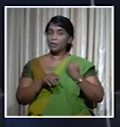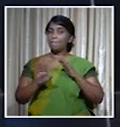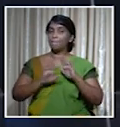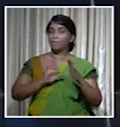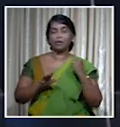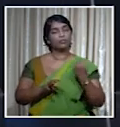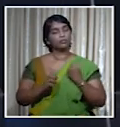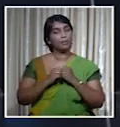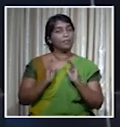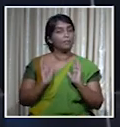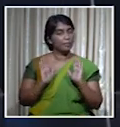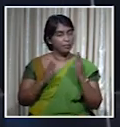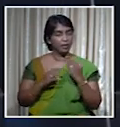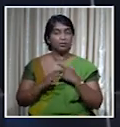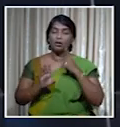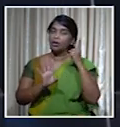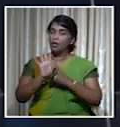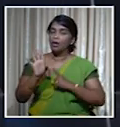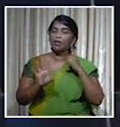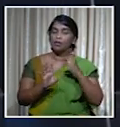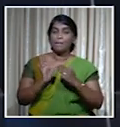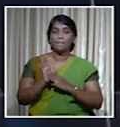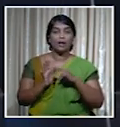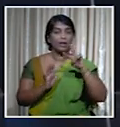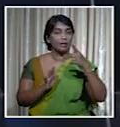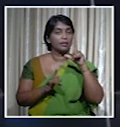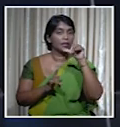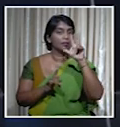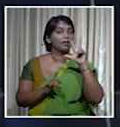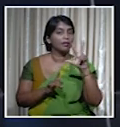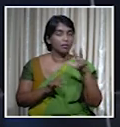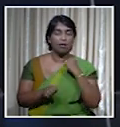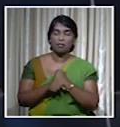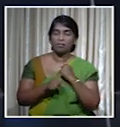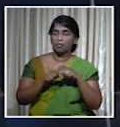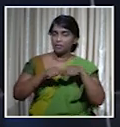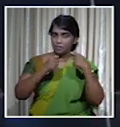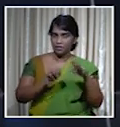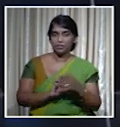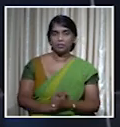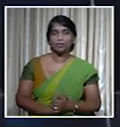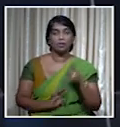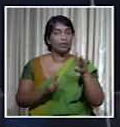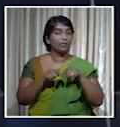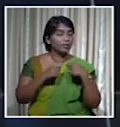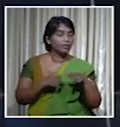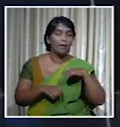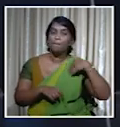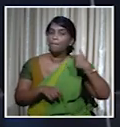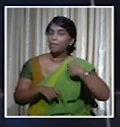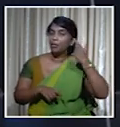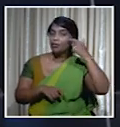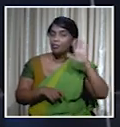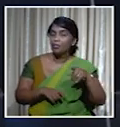පරිපාලන වෛද්‍යවරුන් බිහි කිරීම සඳහා වාර්ෂිකව මිලියන 278ක් රජය වියදම් කරනවා. ඒ වියදම් කිරීමේ ප්‍රධාන අරමුණ